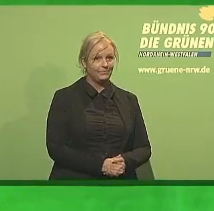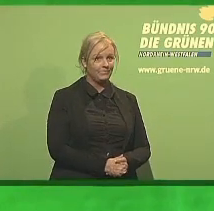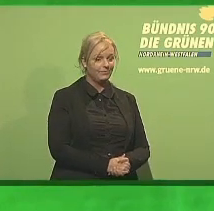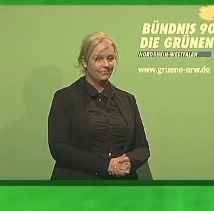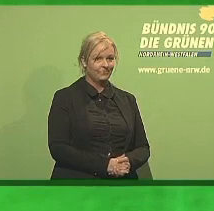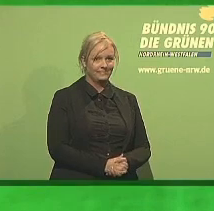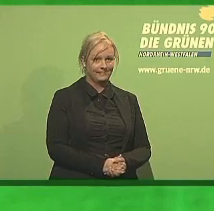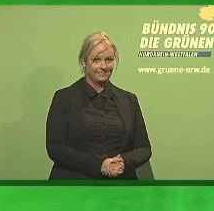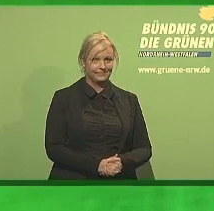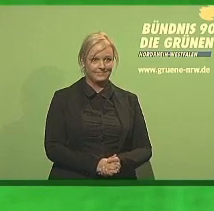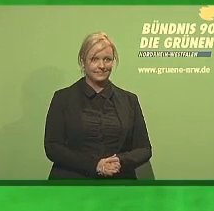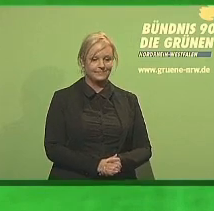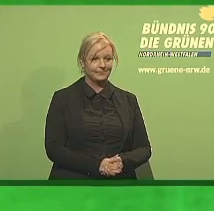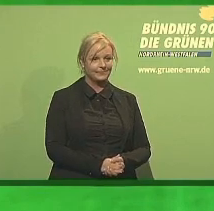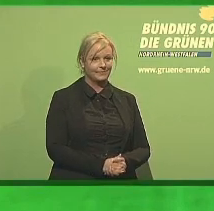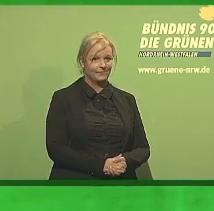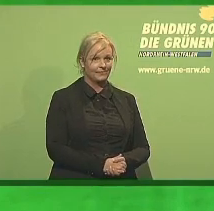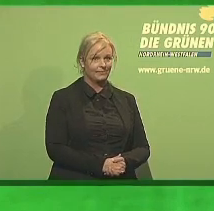Und